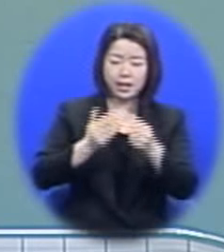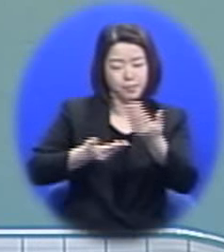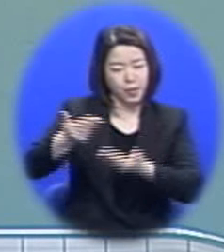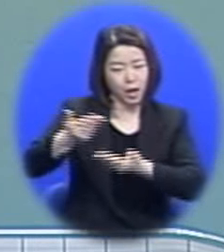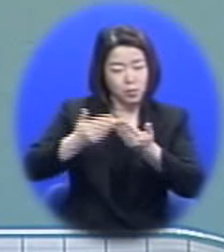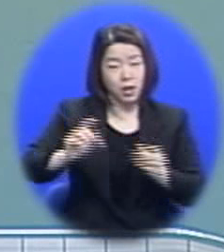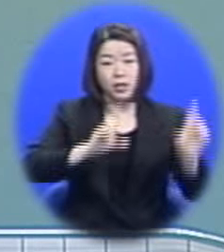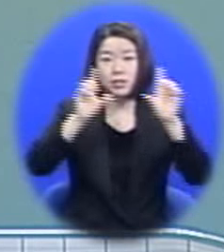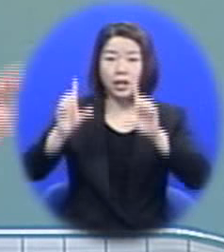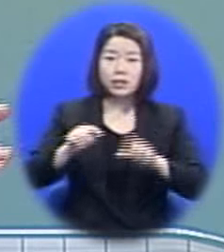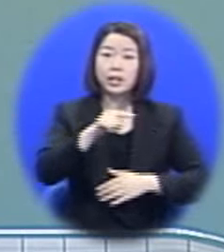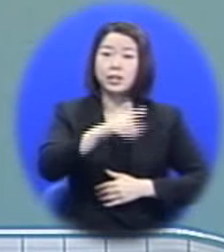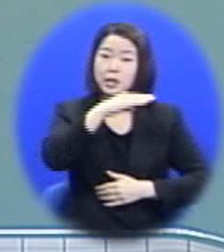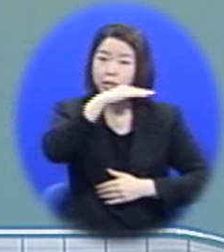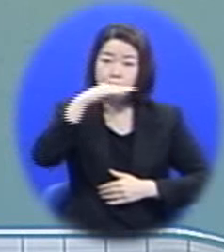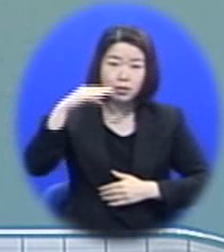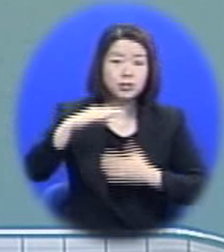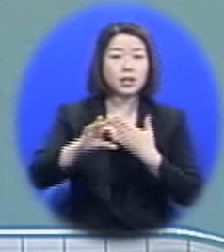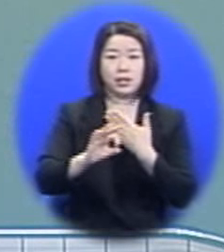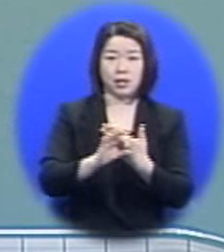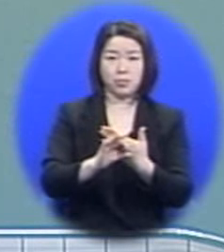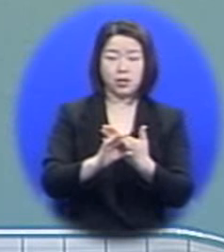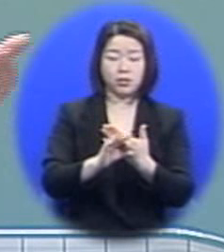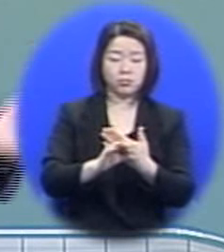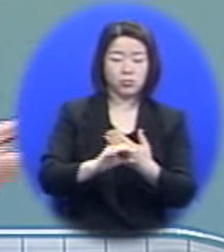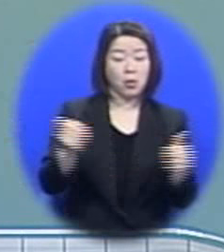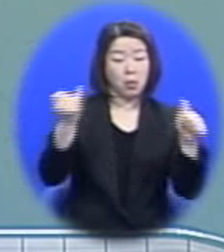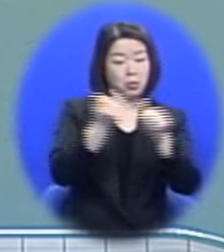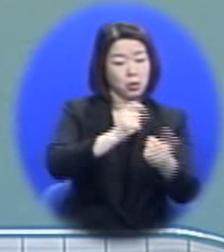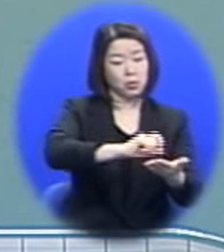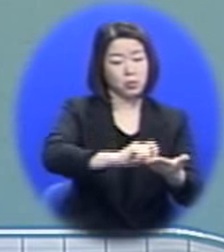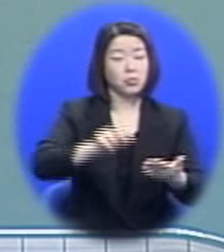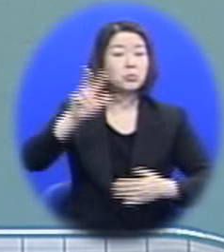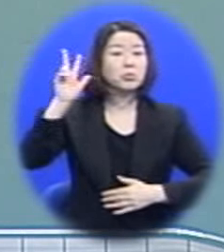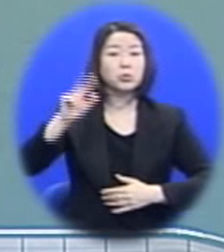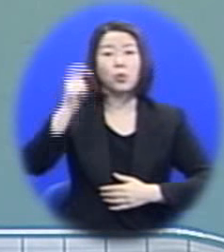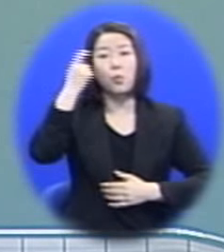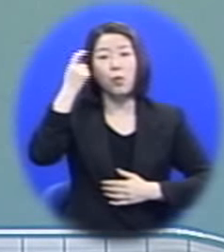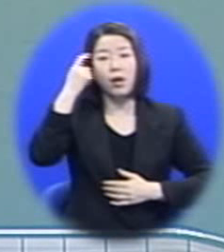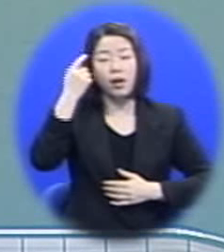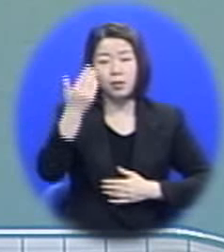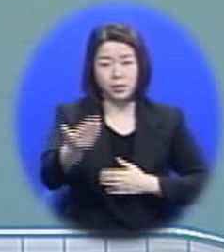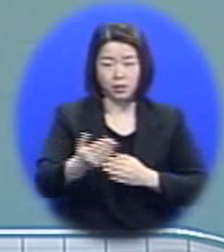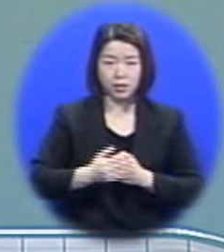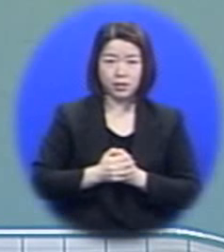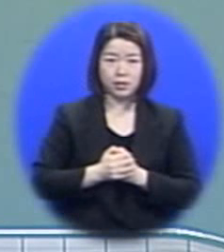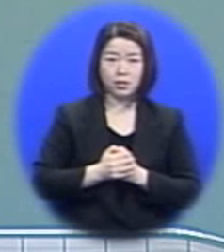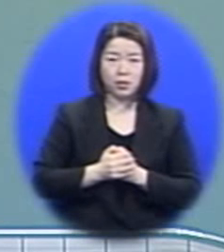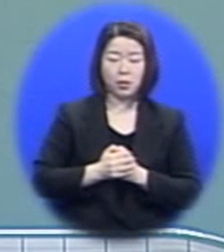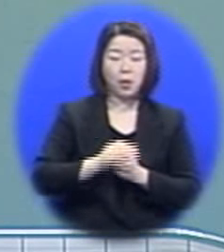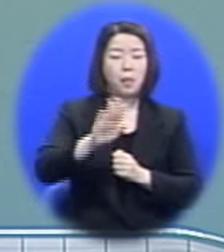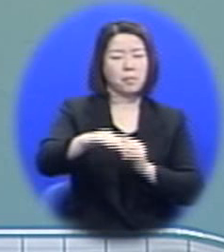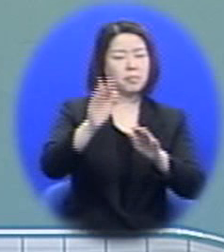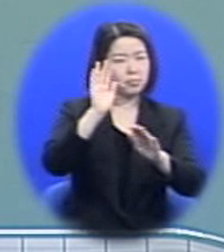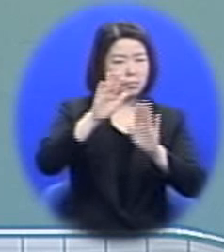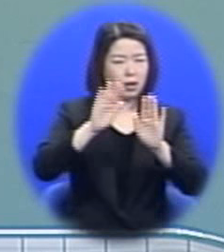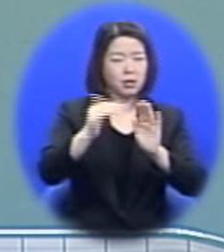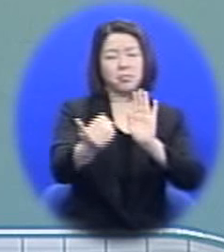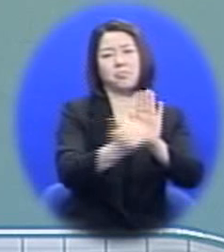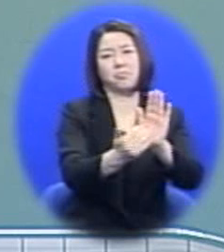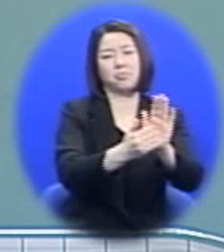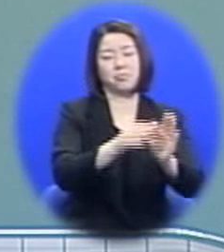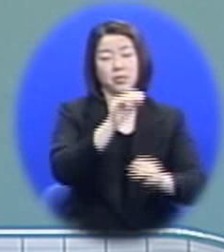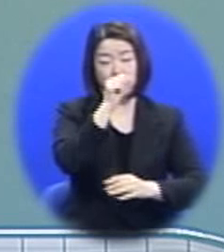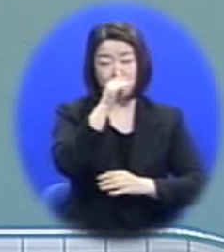되는게 그게 정상이라면 무슨 서약을 왜 합니까? 말려야죠.